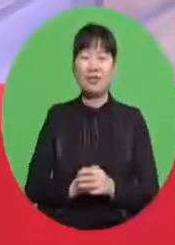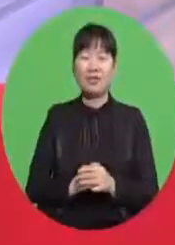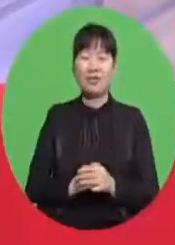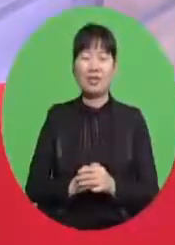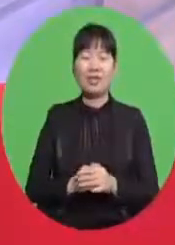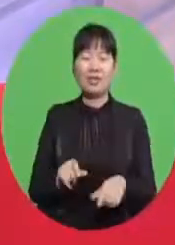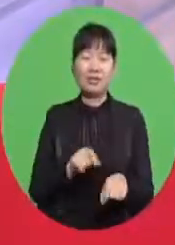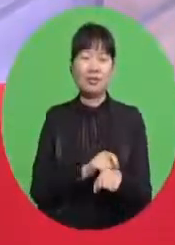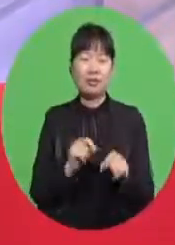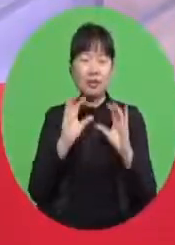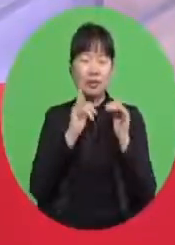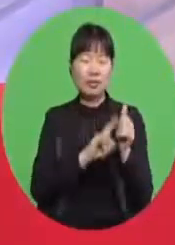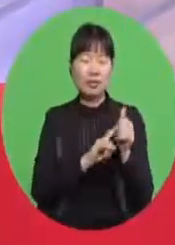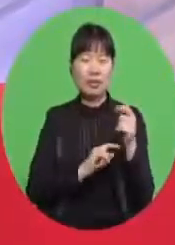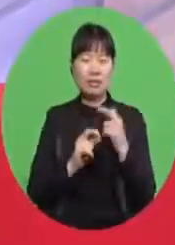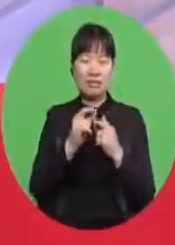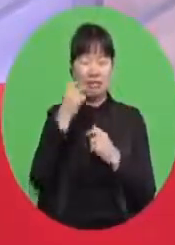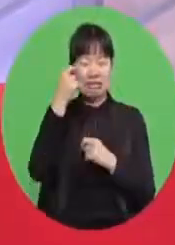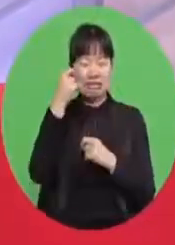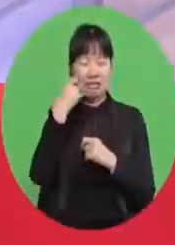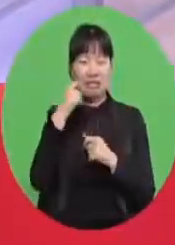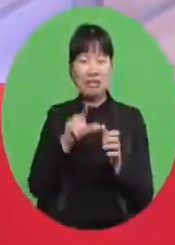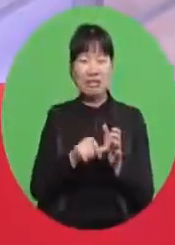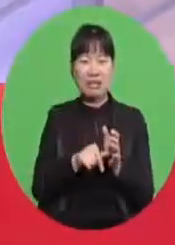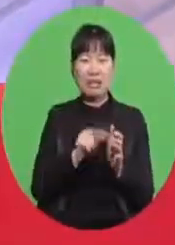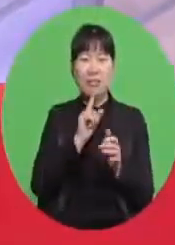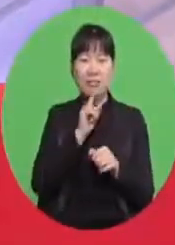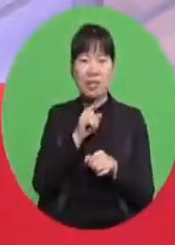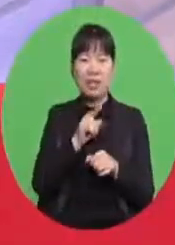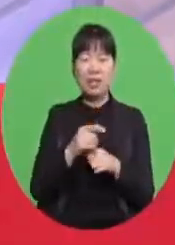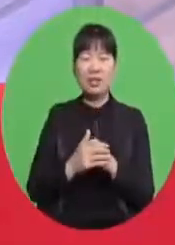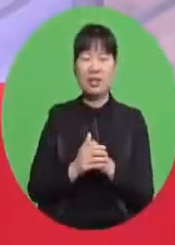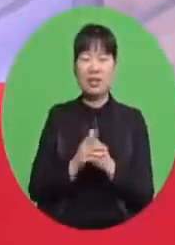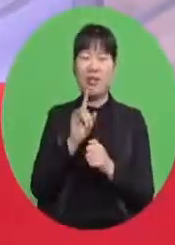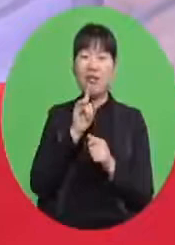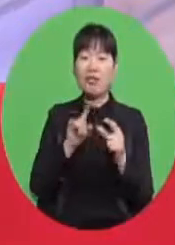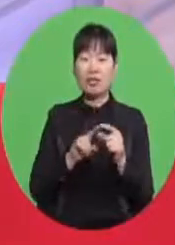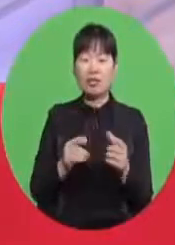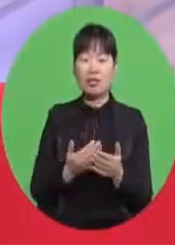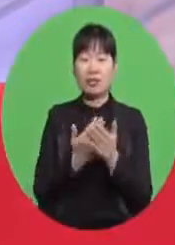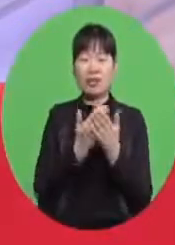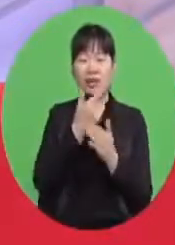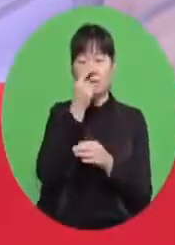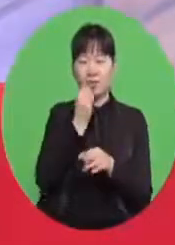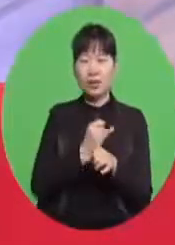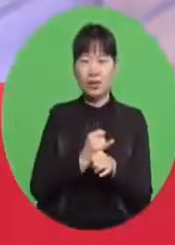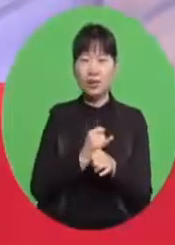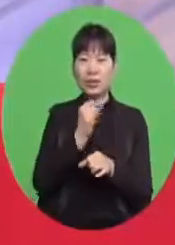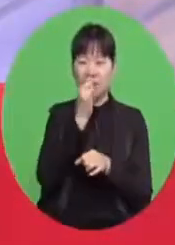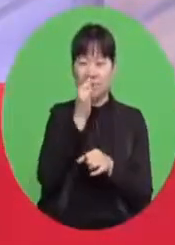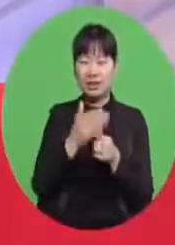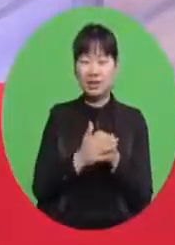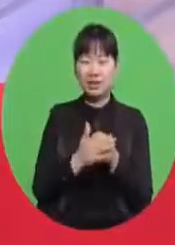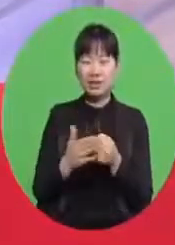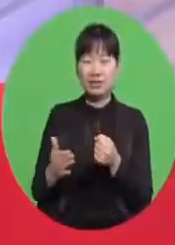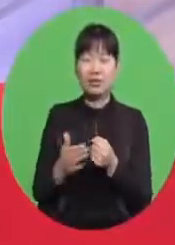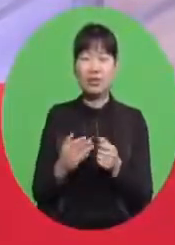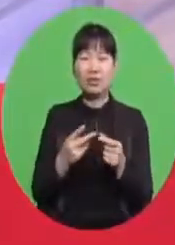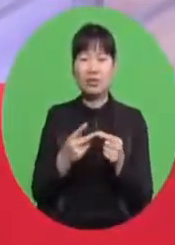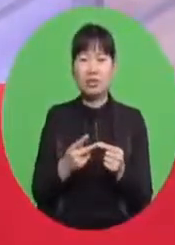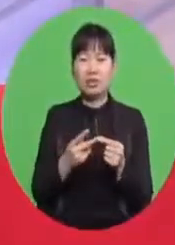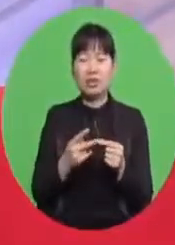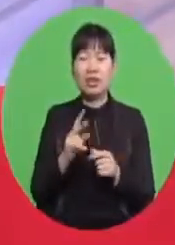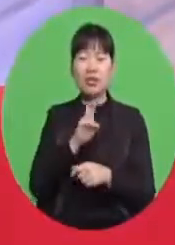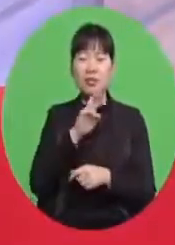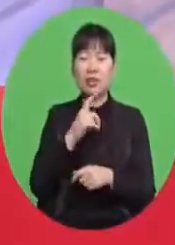그런데 이제 특히 어린아이들이 이제 더 많이 징징거리는데 잠깐 얘기하신 것처럼 뭐 이렇게 언어 발달이 미숙한 거 이런 부분들도 있고요. 또 하나는 요